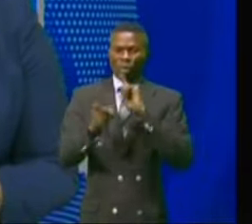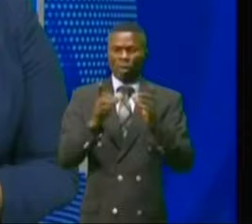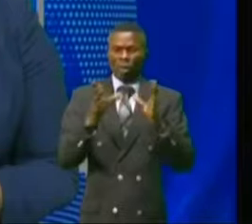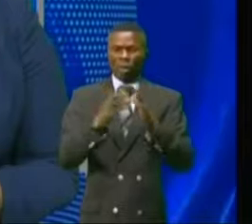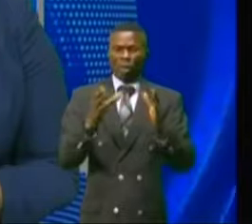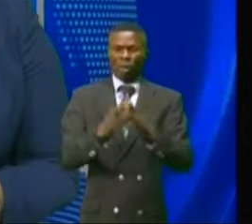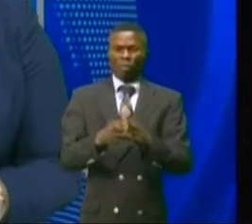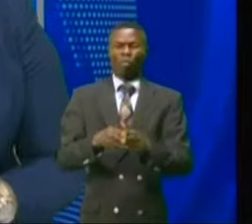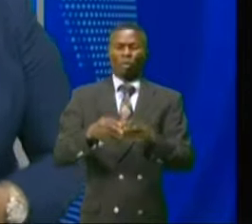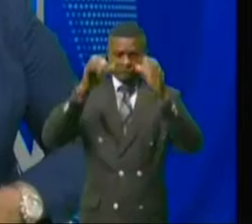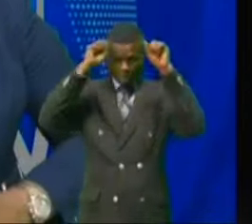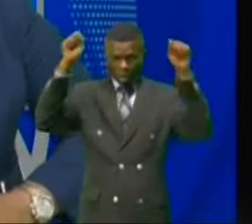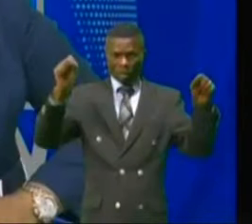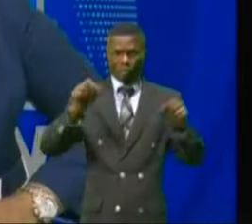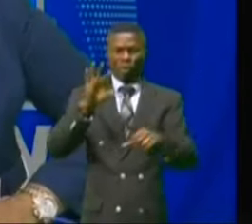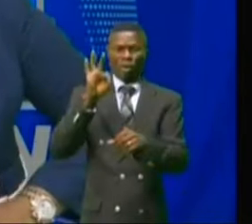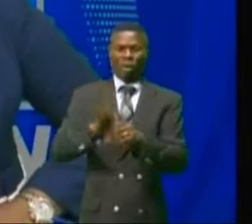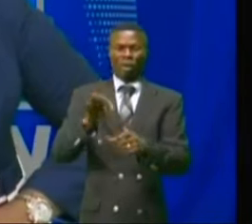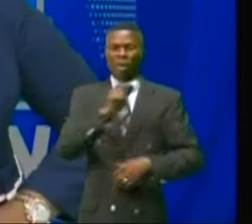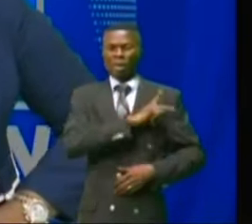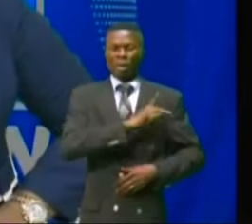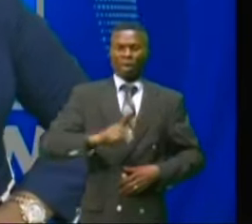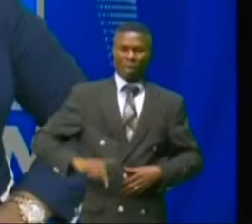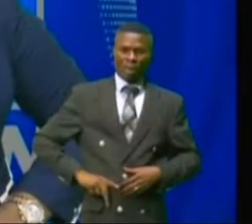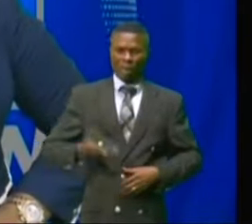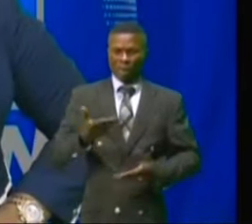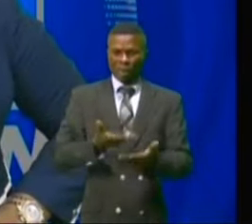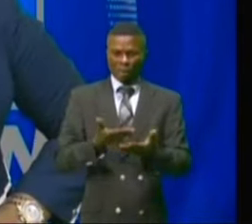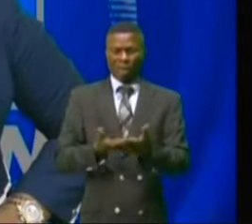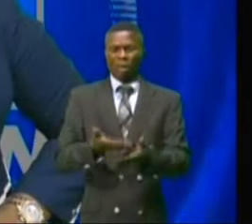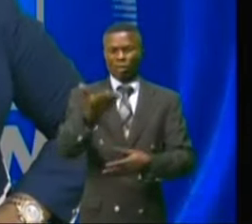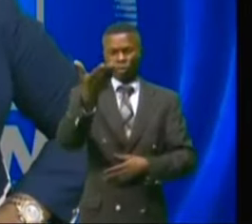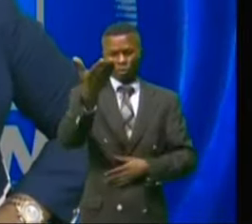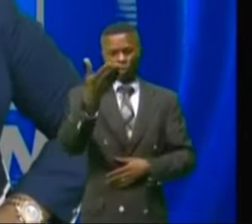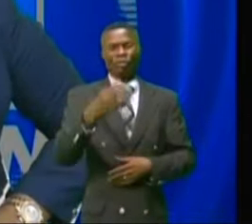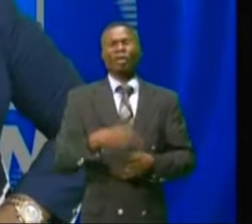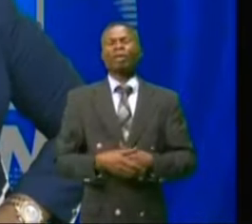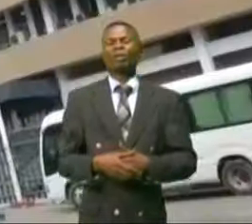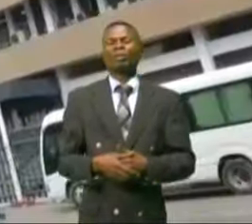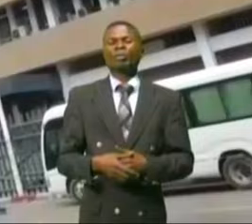Denis Kadima, président de la centrale électorale. Tétis Samba, Jireste Fundje.